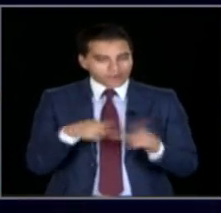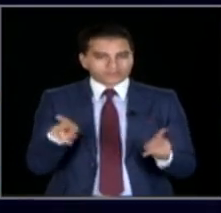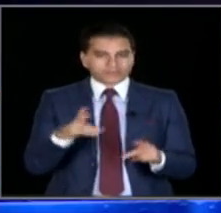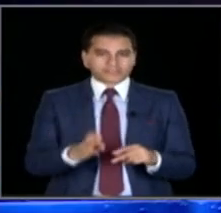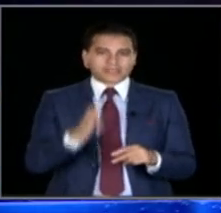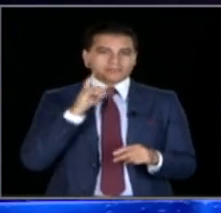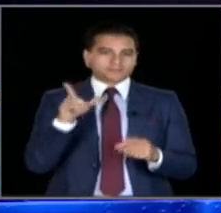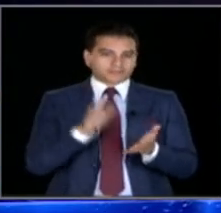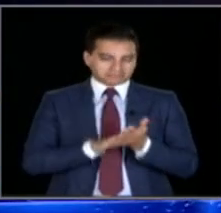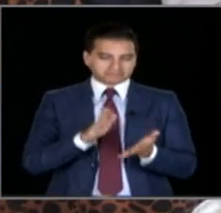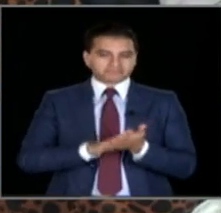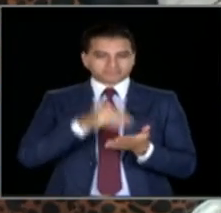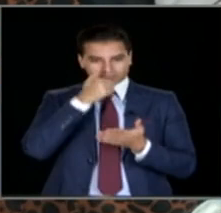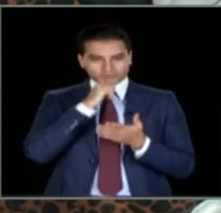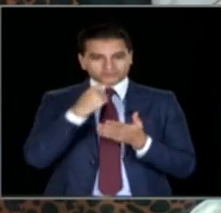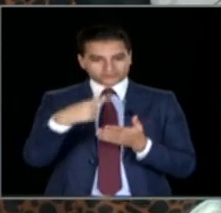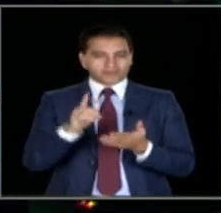اجابه صحيحه.